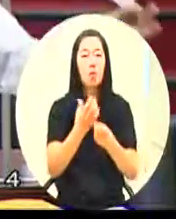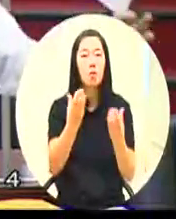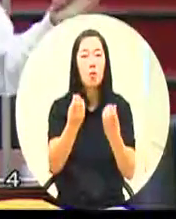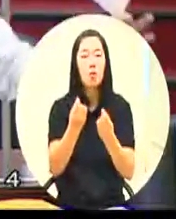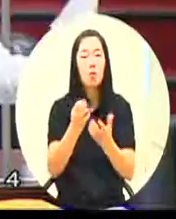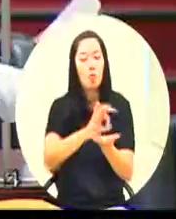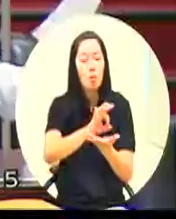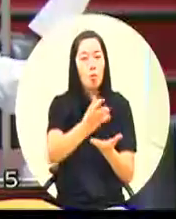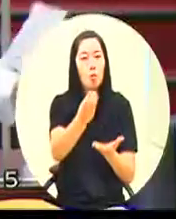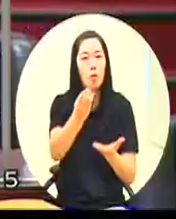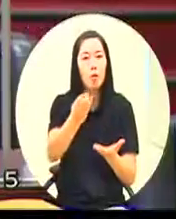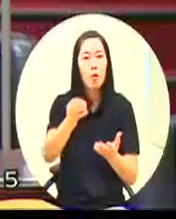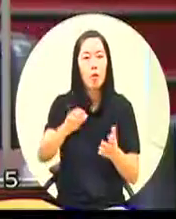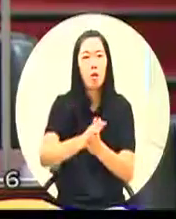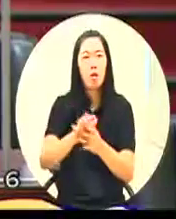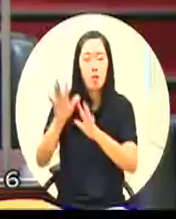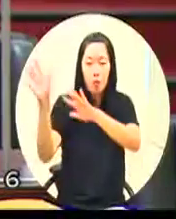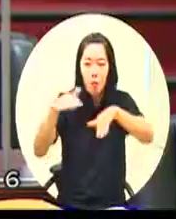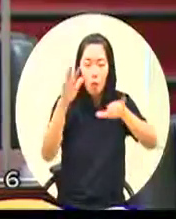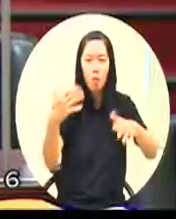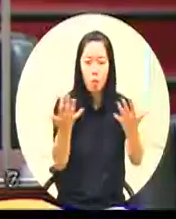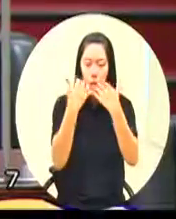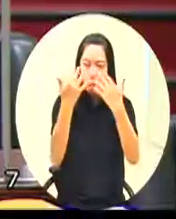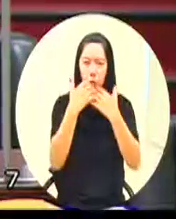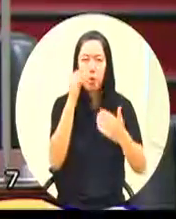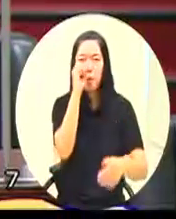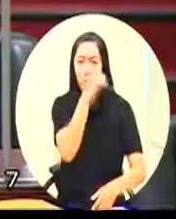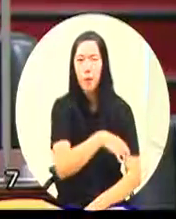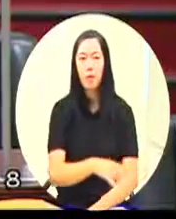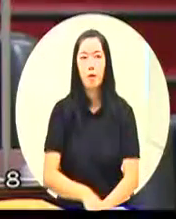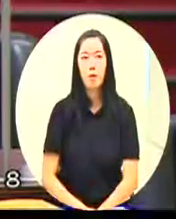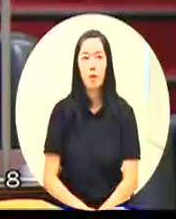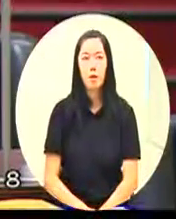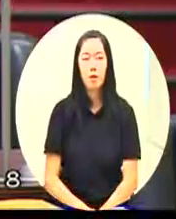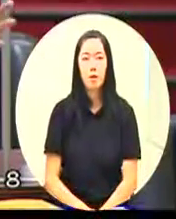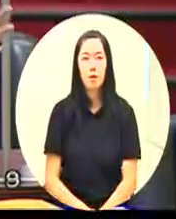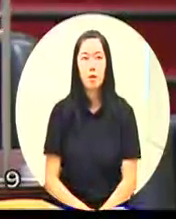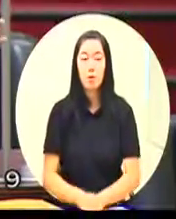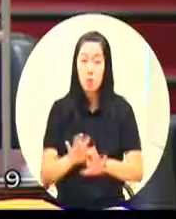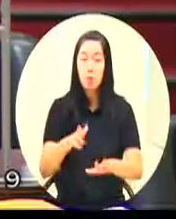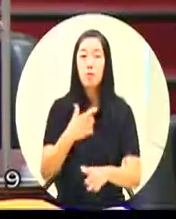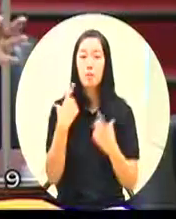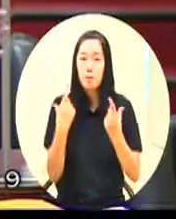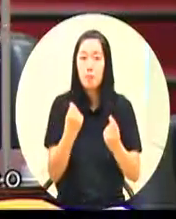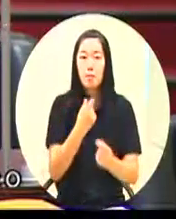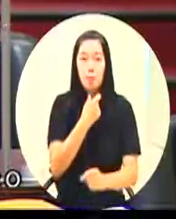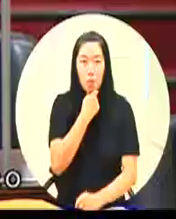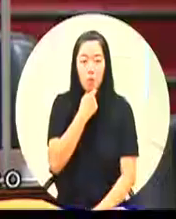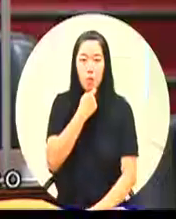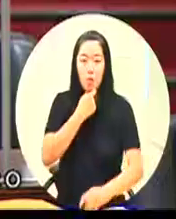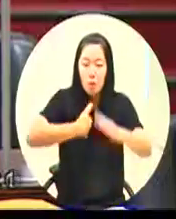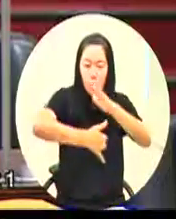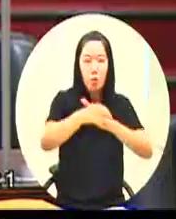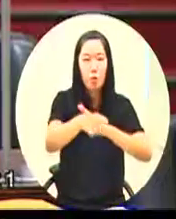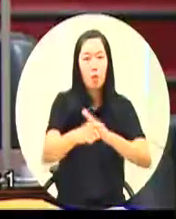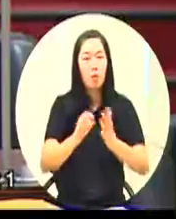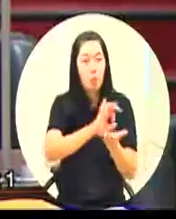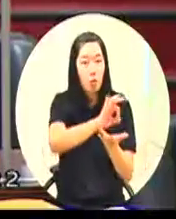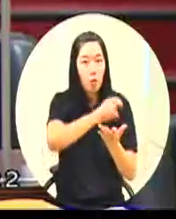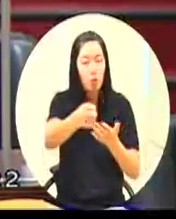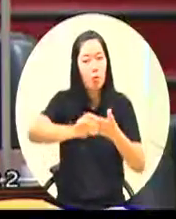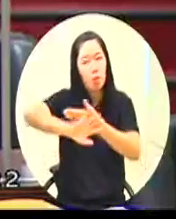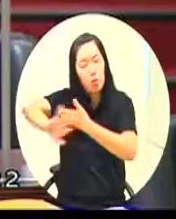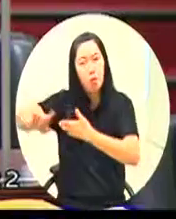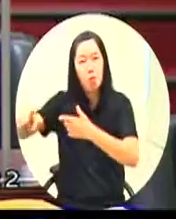件，空调都不好，人家愿意只愿意在一个目前本来愿意去用那个体育馆的人呢，会到外面